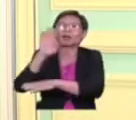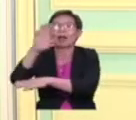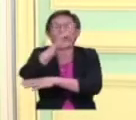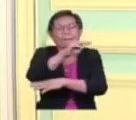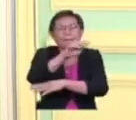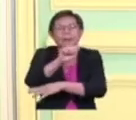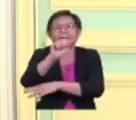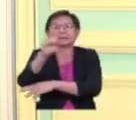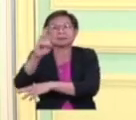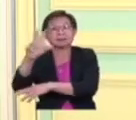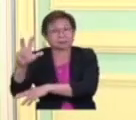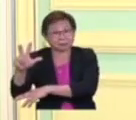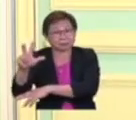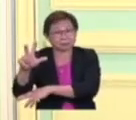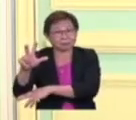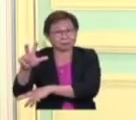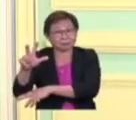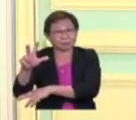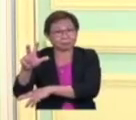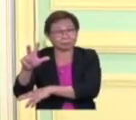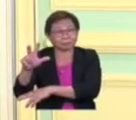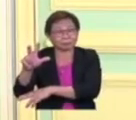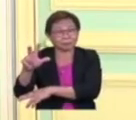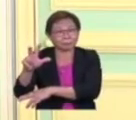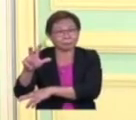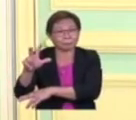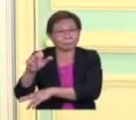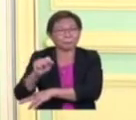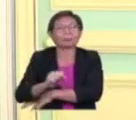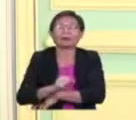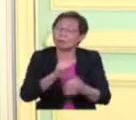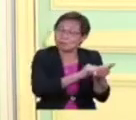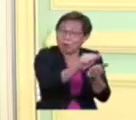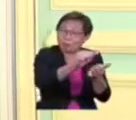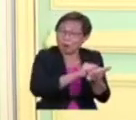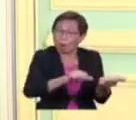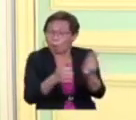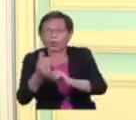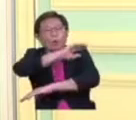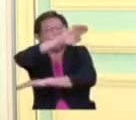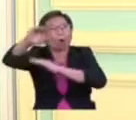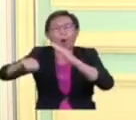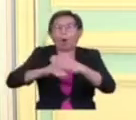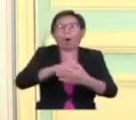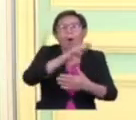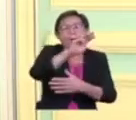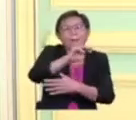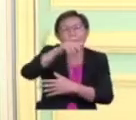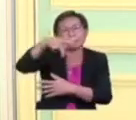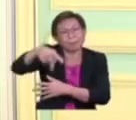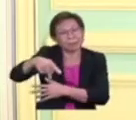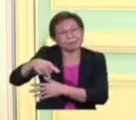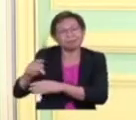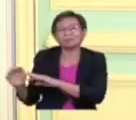Malaysia 1963 atau me66 diluluskan oleh kesemua ahli parlimen